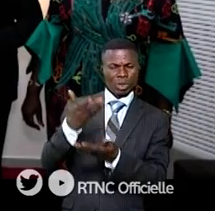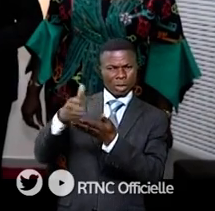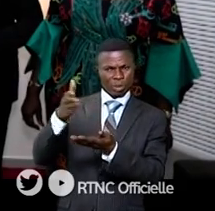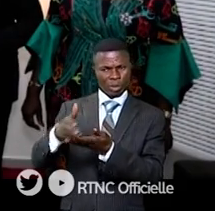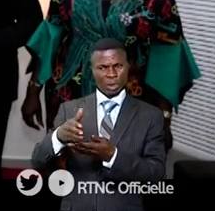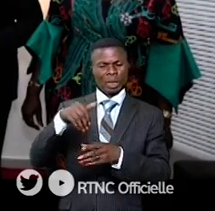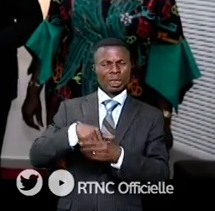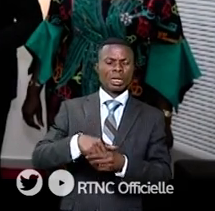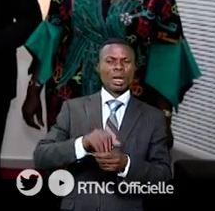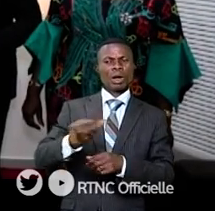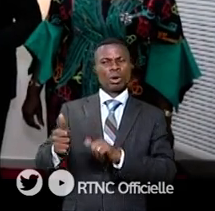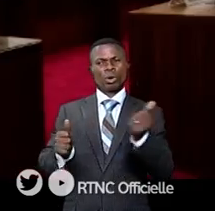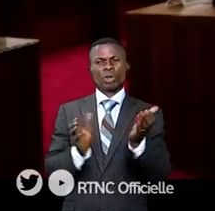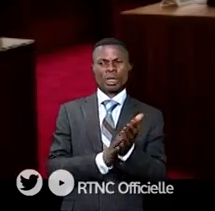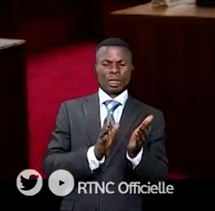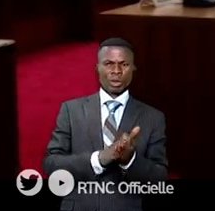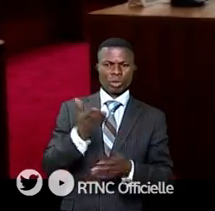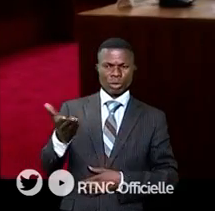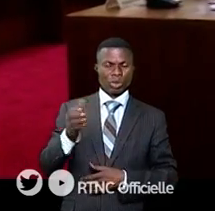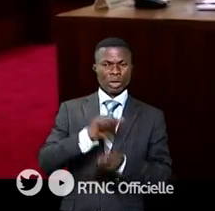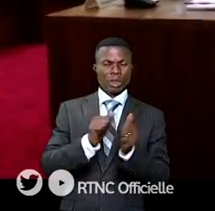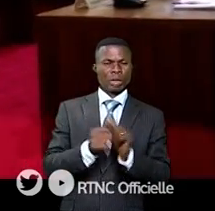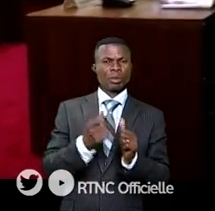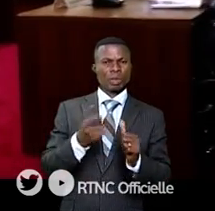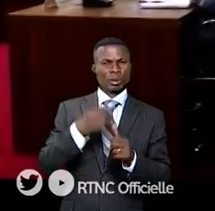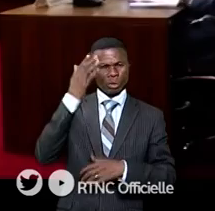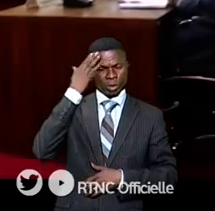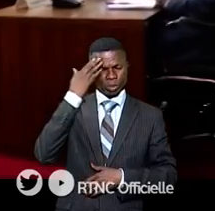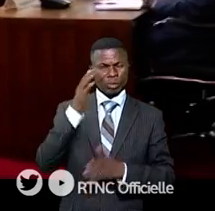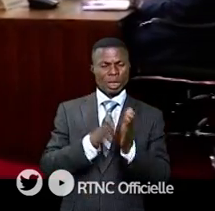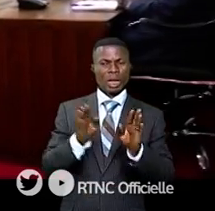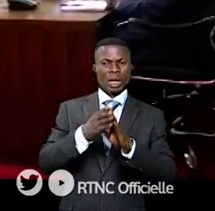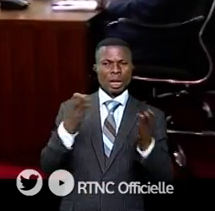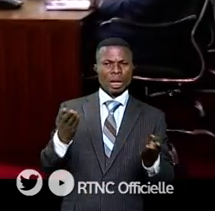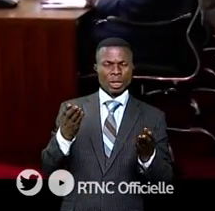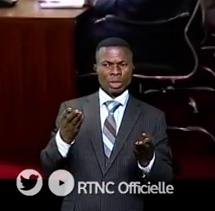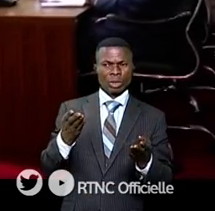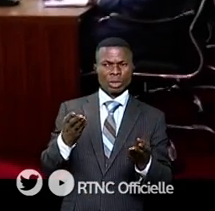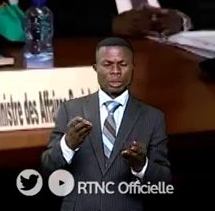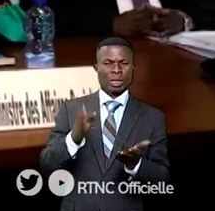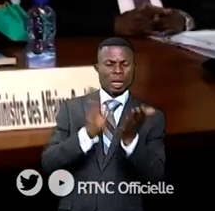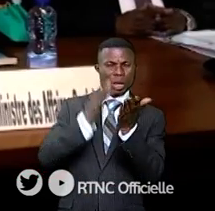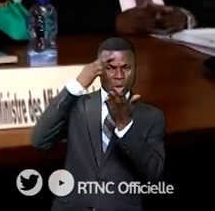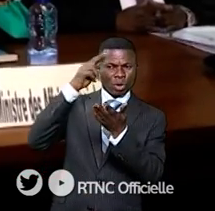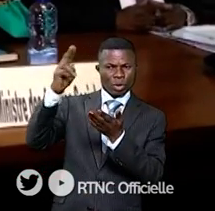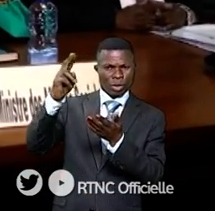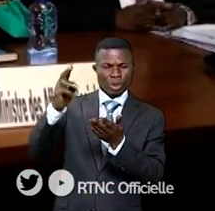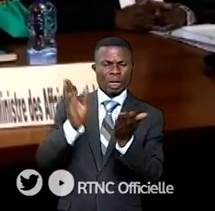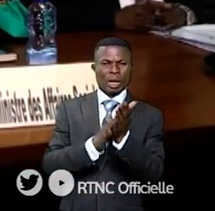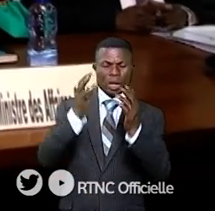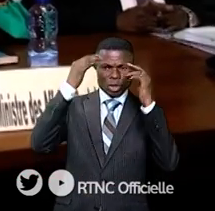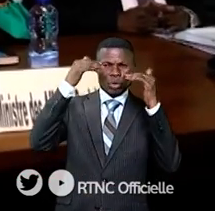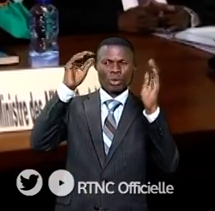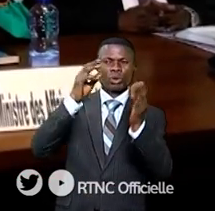distribuées dans chaque école. À la question de savoir à quand la rentrée intégrale dans les universités et instituts